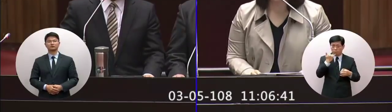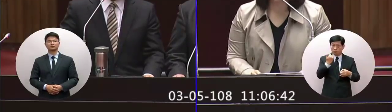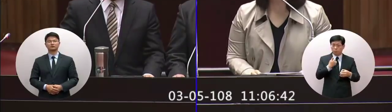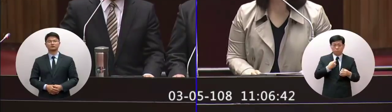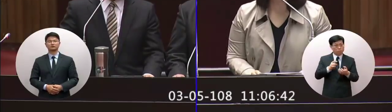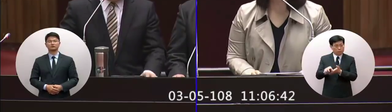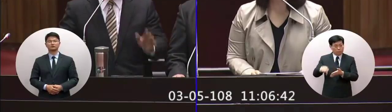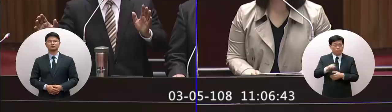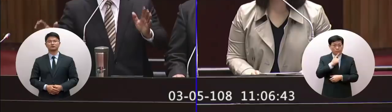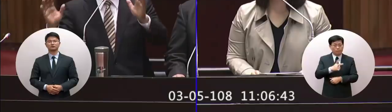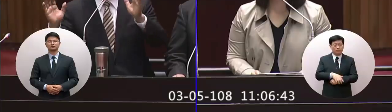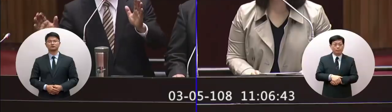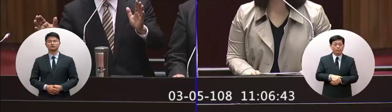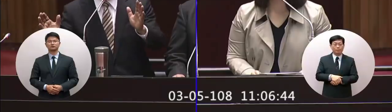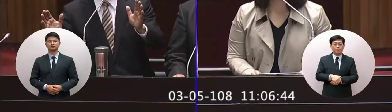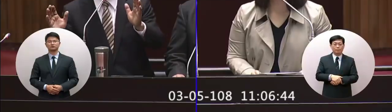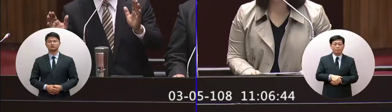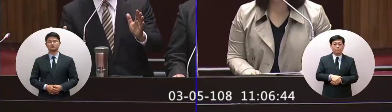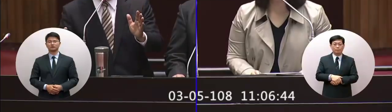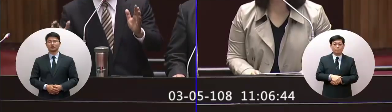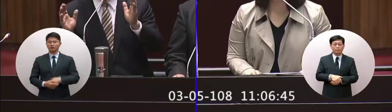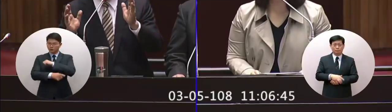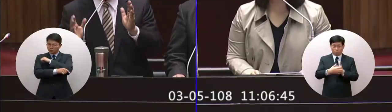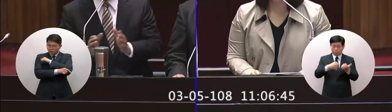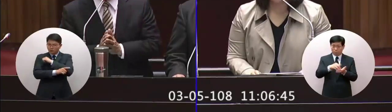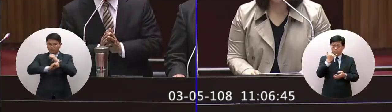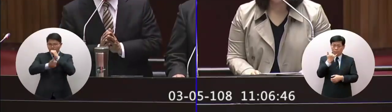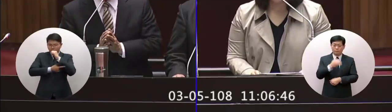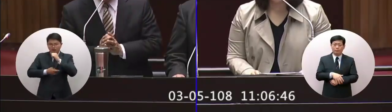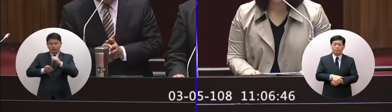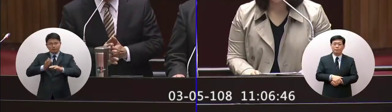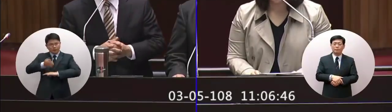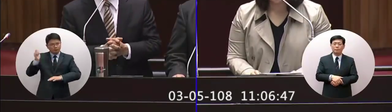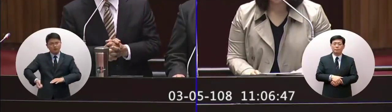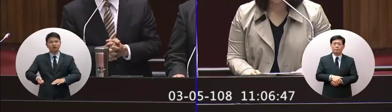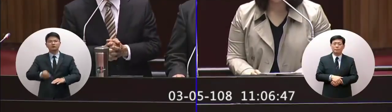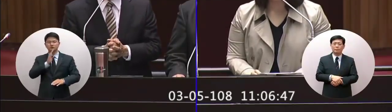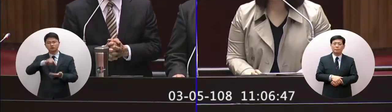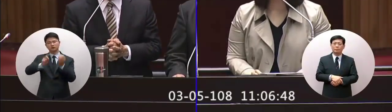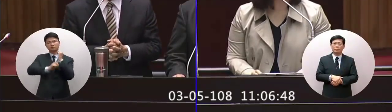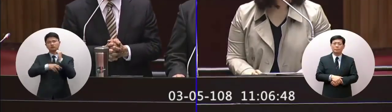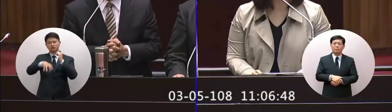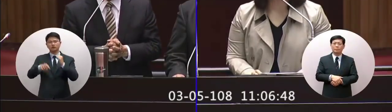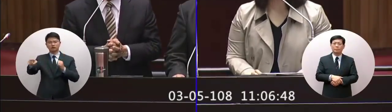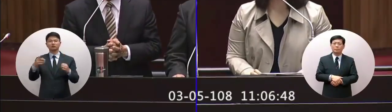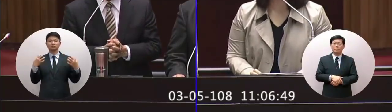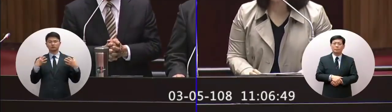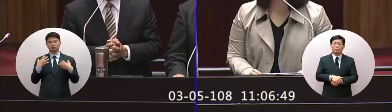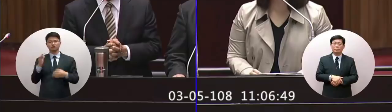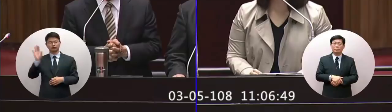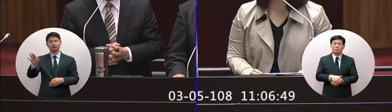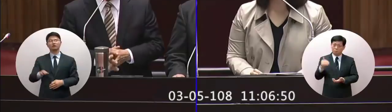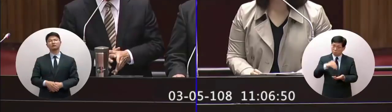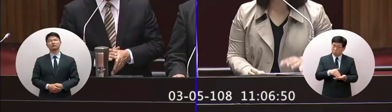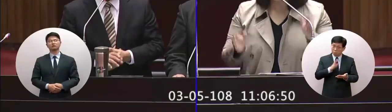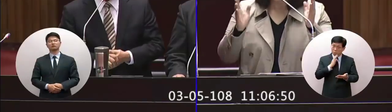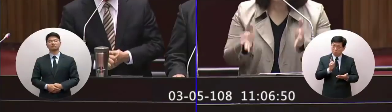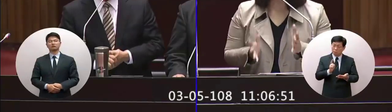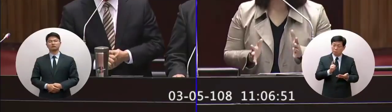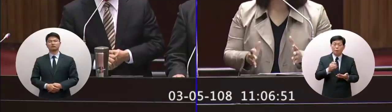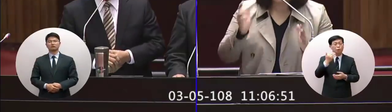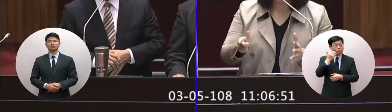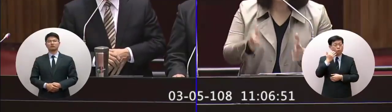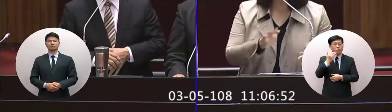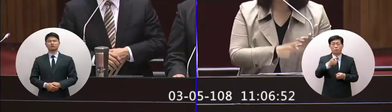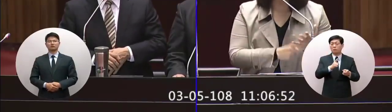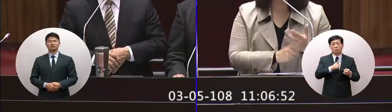政治因素是排除的。 这个最后说法都是贵院的职权。 所以就到最后就说，